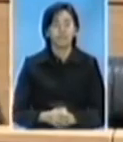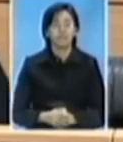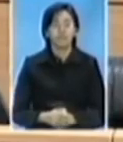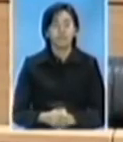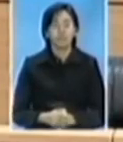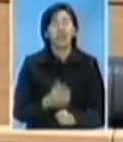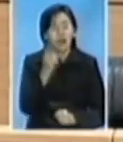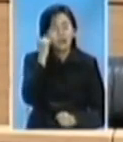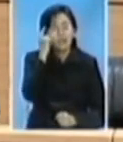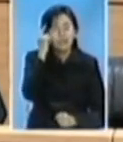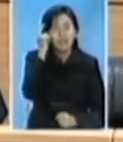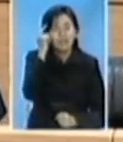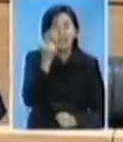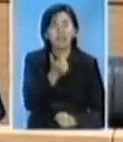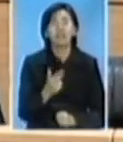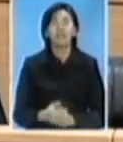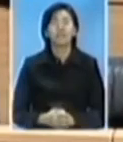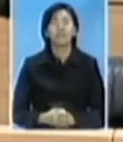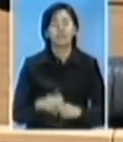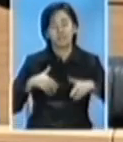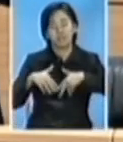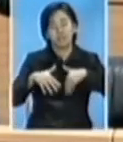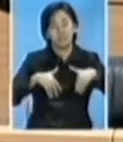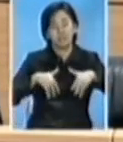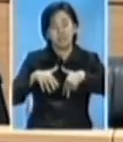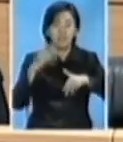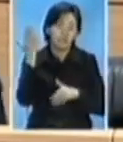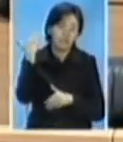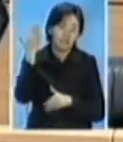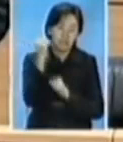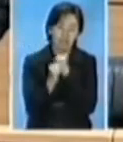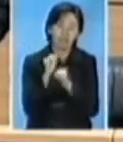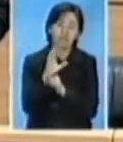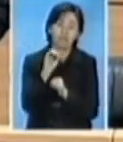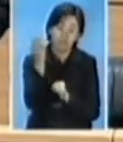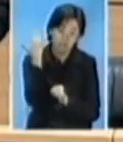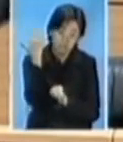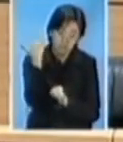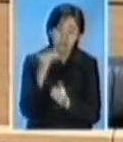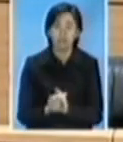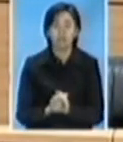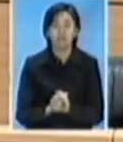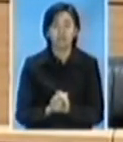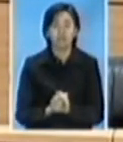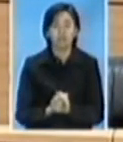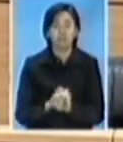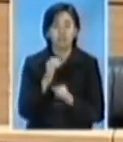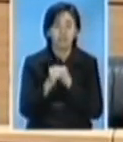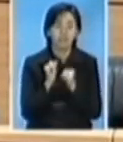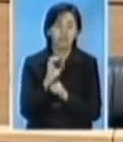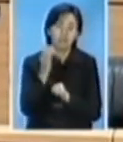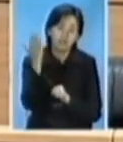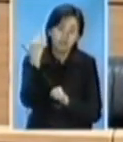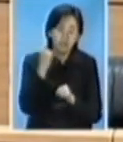ท่านลองนึกดูนะครับประชาชนในอดีตเมื่อ50ปีที่แล้วมีกิจกรรมร่วมกันอย่